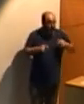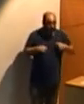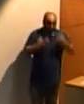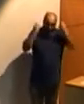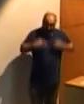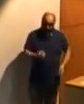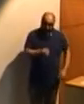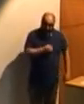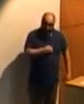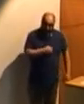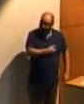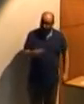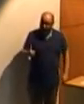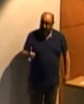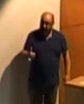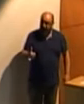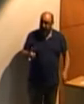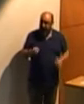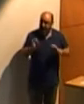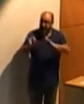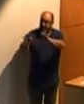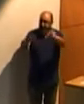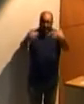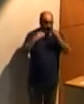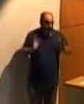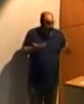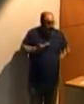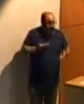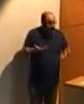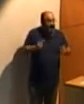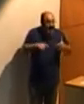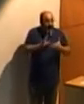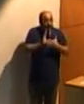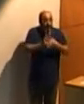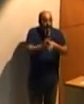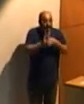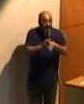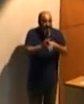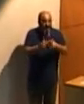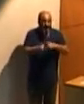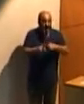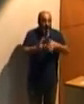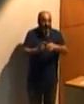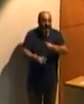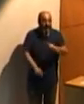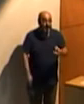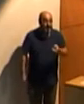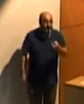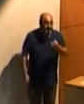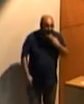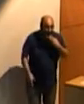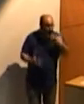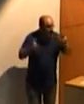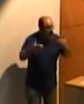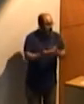stress tout seul sans personne c'est comme ça c'est la relation est imparfaite l'humain est